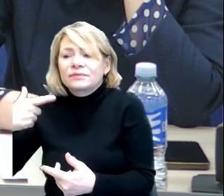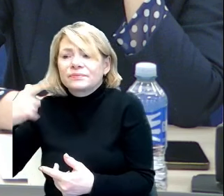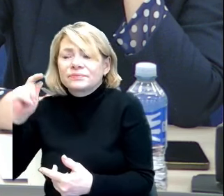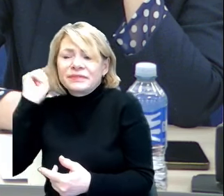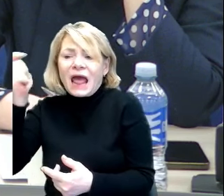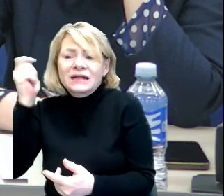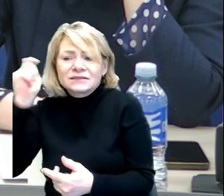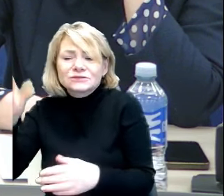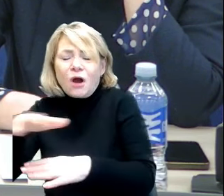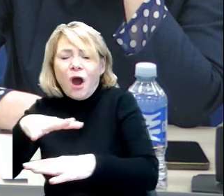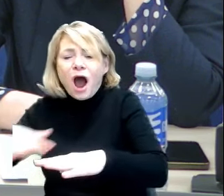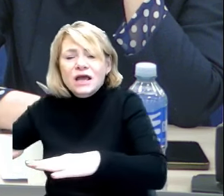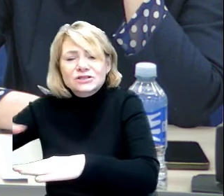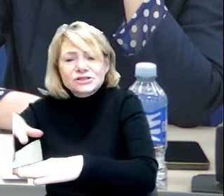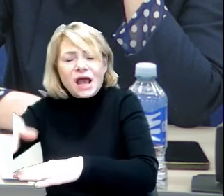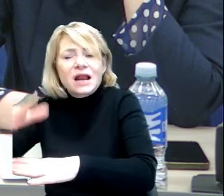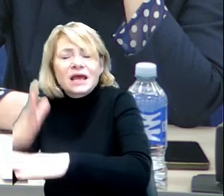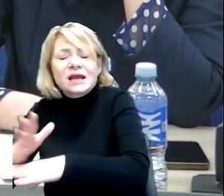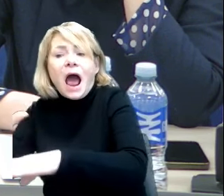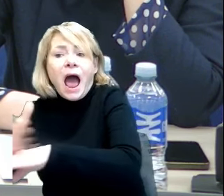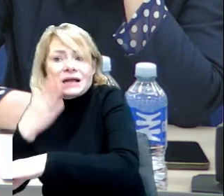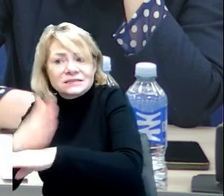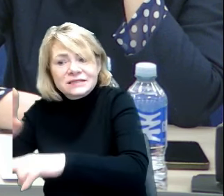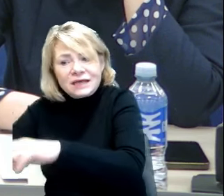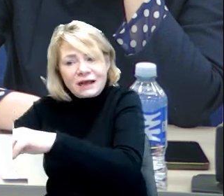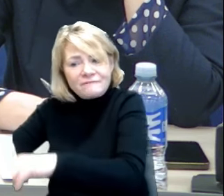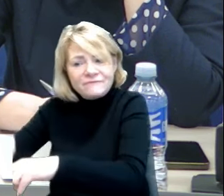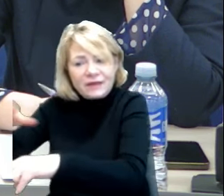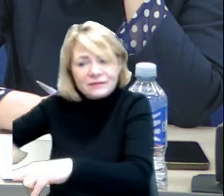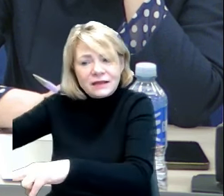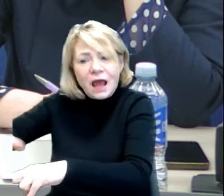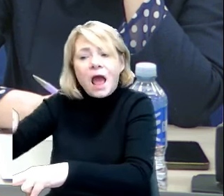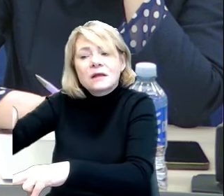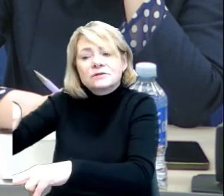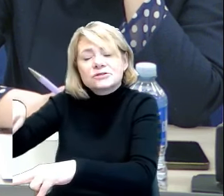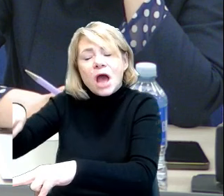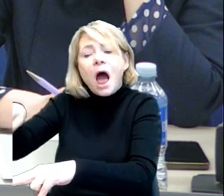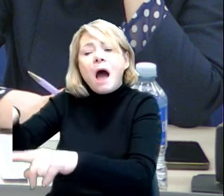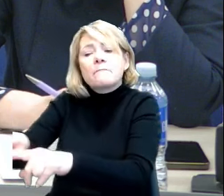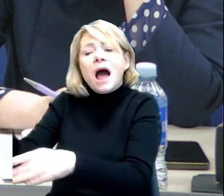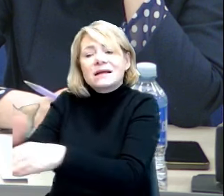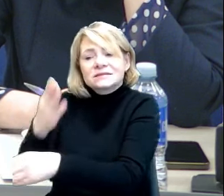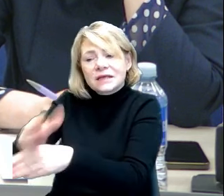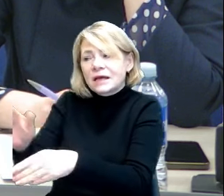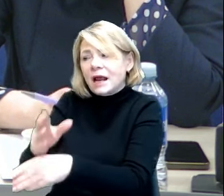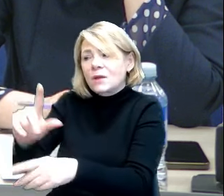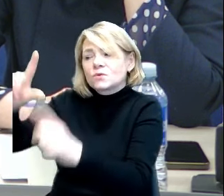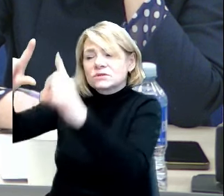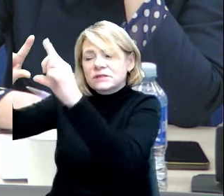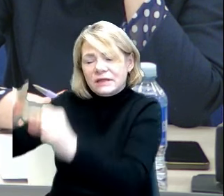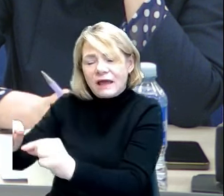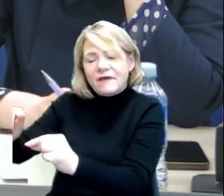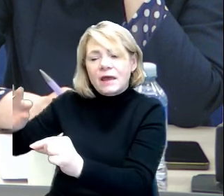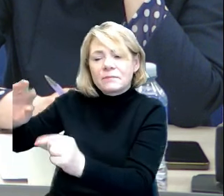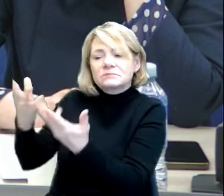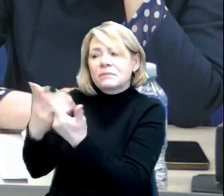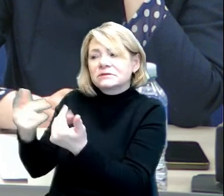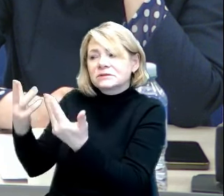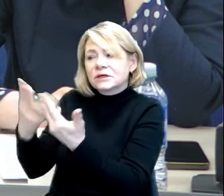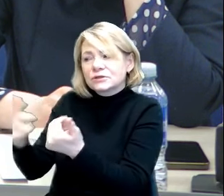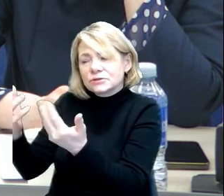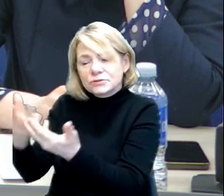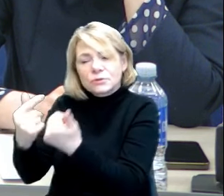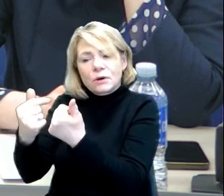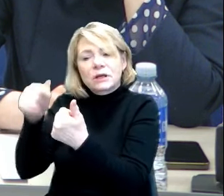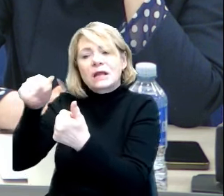atskiras objektas kuriam atskirai suskaičiuota nusidėvėjimas netgi dviem dalimis pati